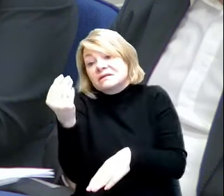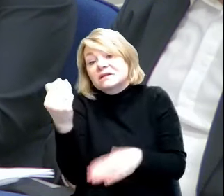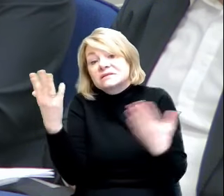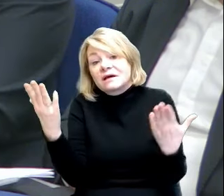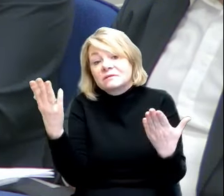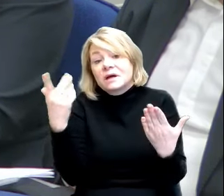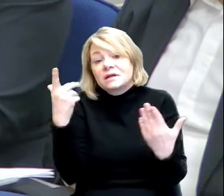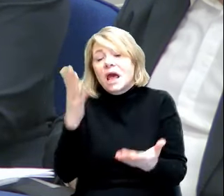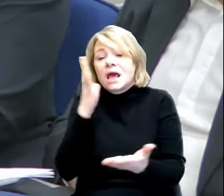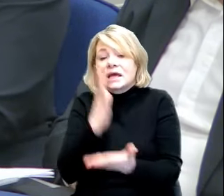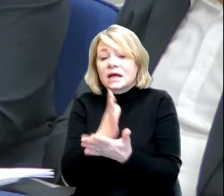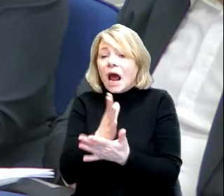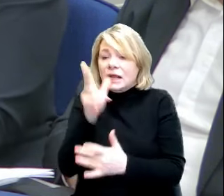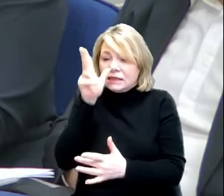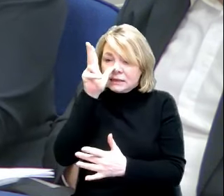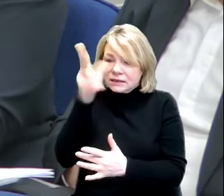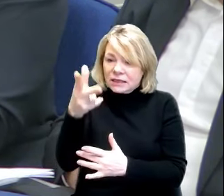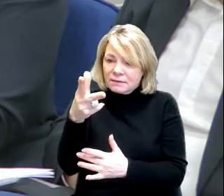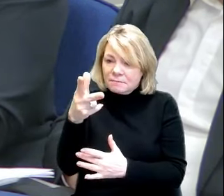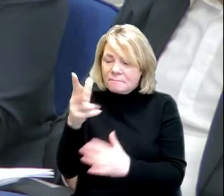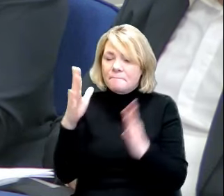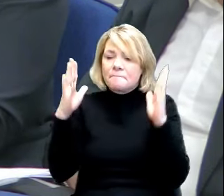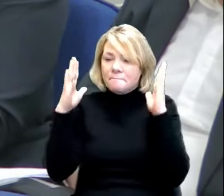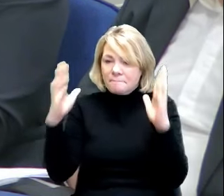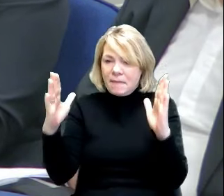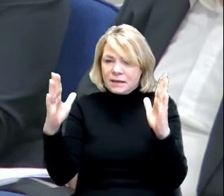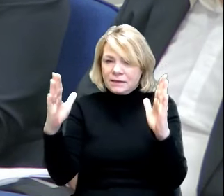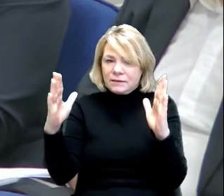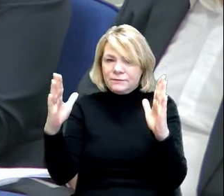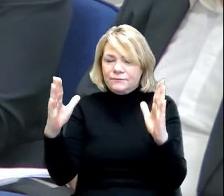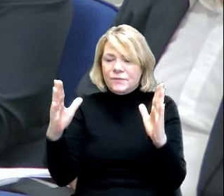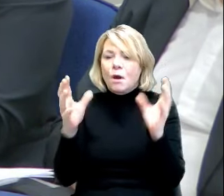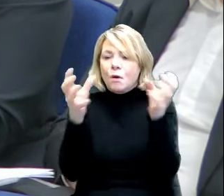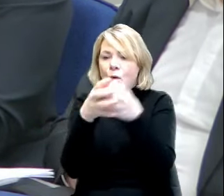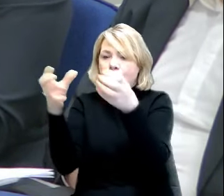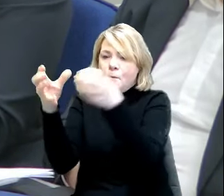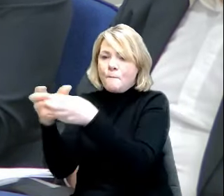trimetis trimetis finansavimą sporto klubų komandų